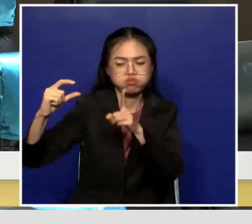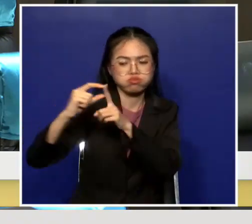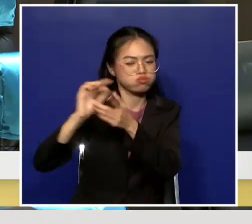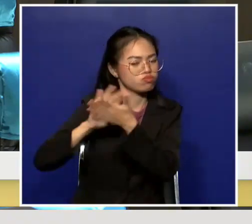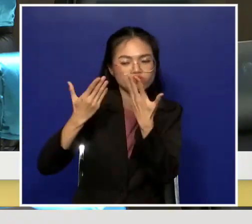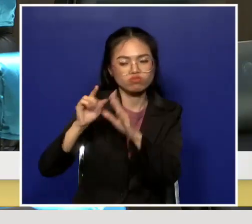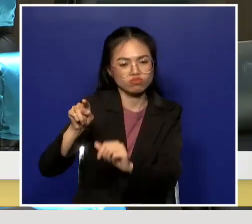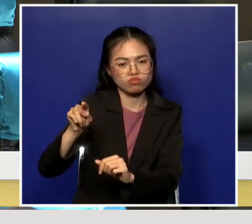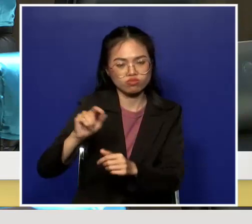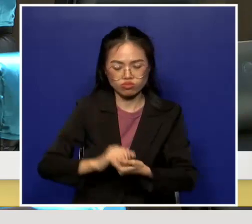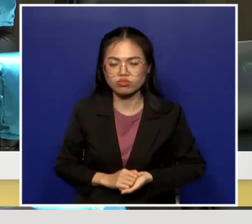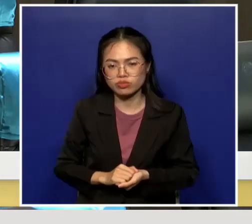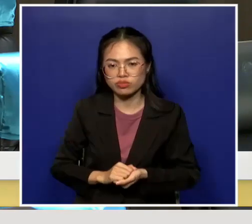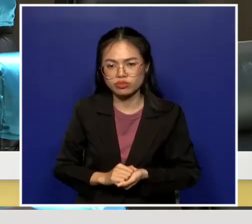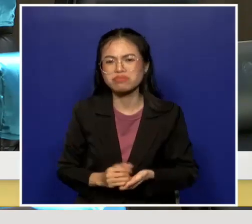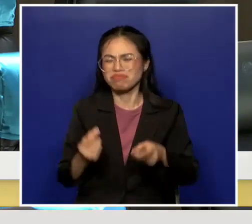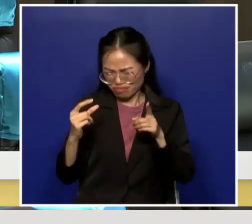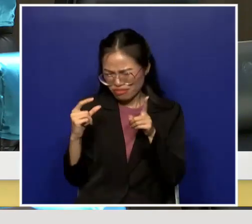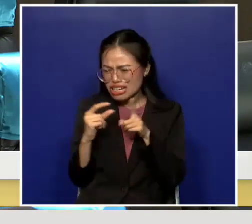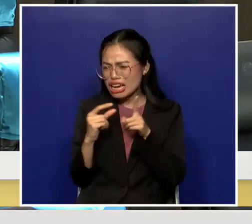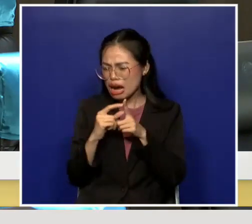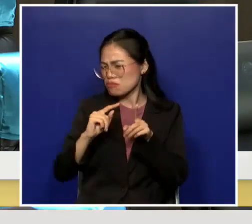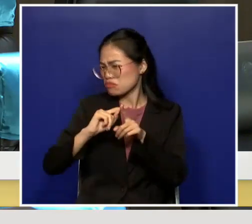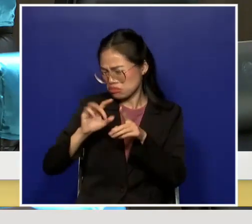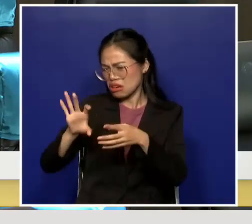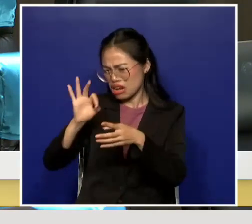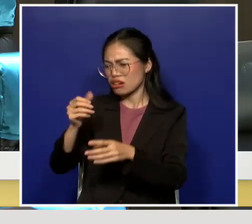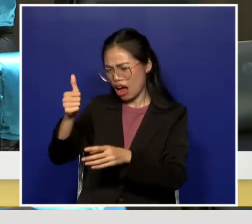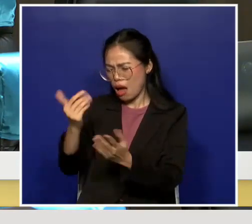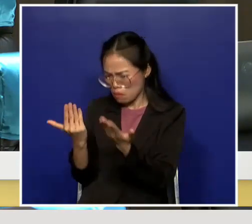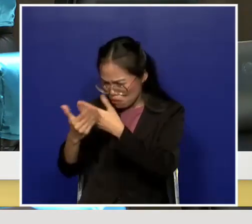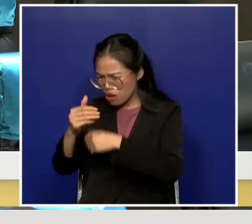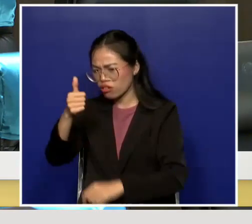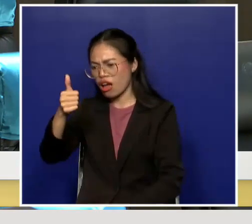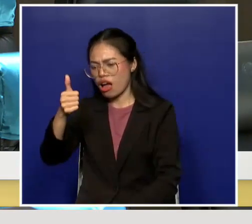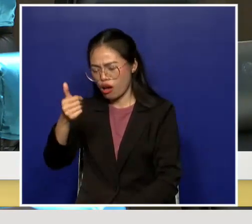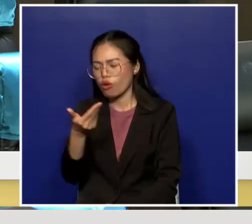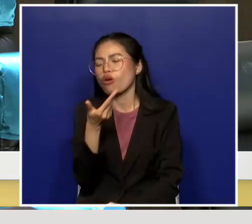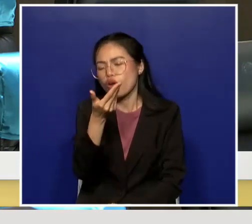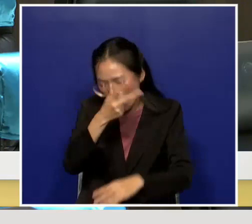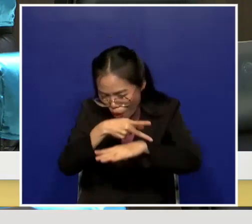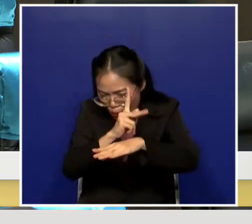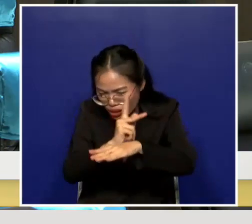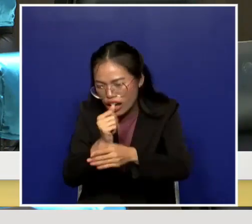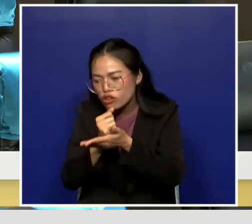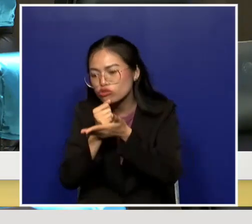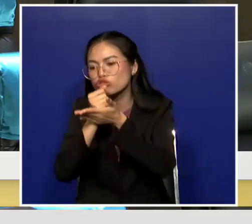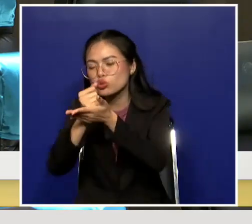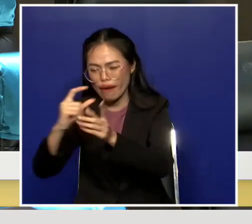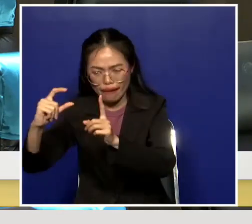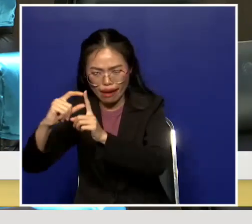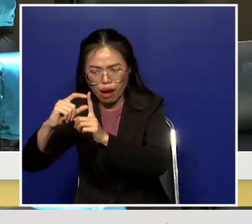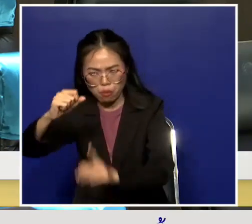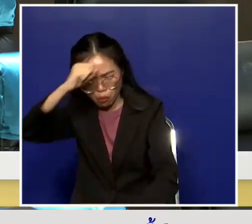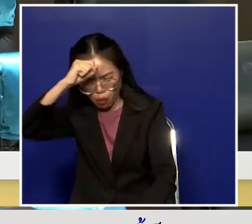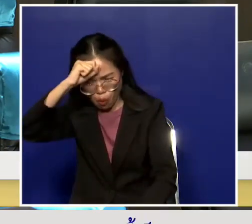ะคือมันมีคำอื่นที่จะใช้ที่ดีกว่านี้ดังนั้นผมขออนุญาตท่านประธานช่วยวินิจฉัยให้ผู้อภิปรายถอนนะครับ